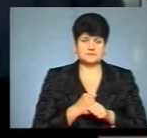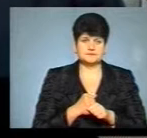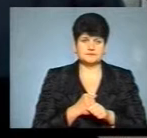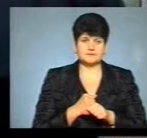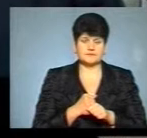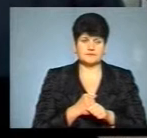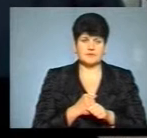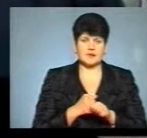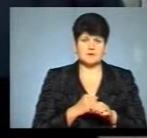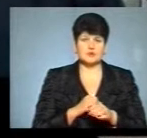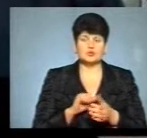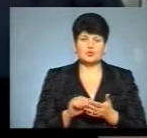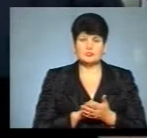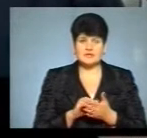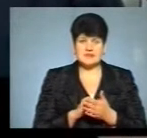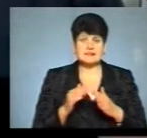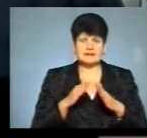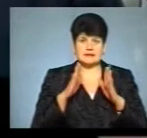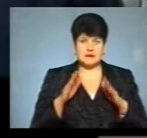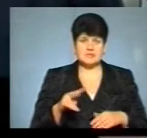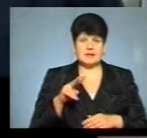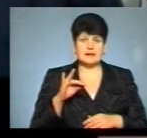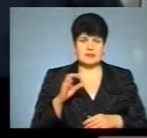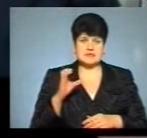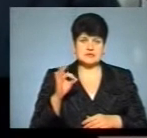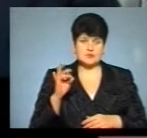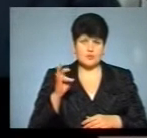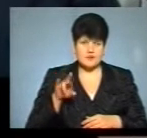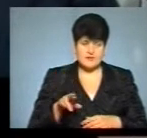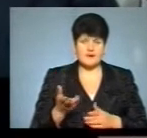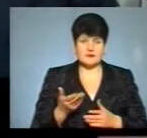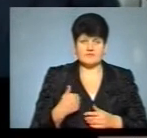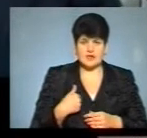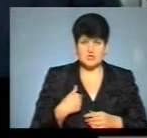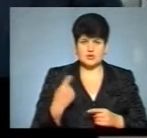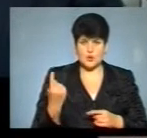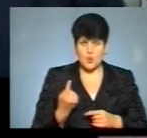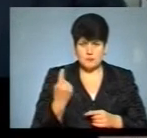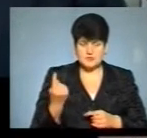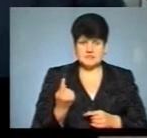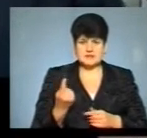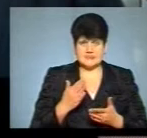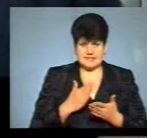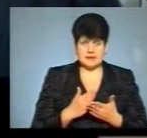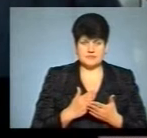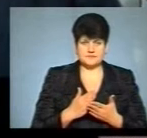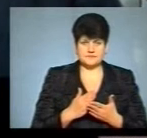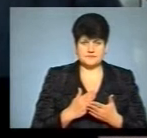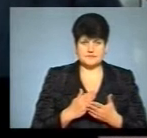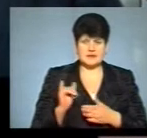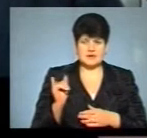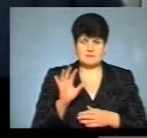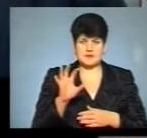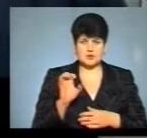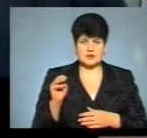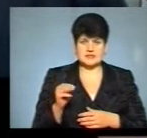будемо говорити так, документації на вишкільний табір Лисоня, який в нашій області, значить, є. І 500